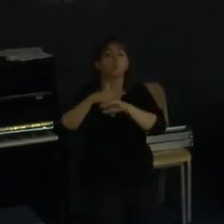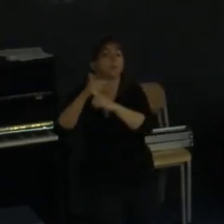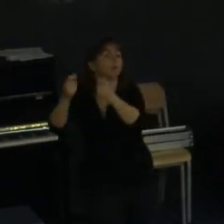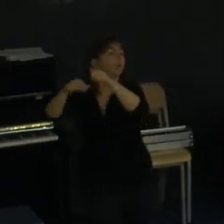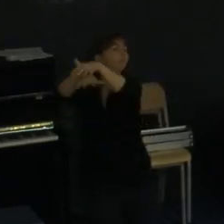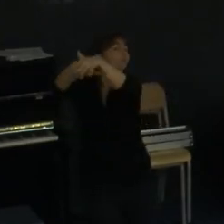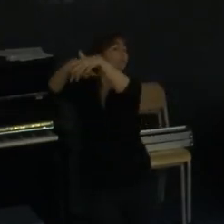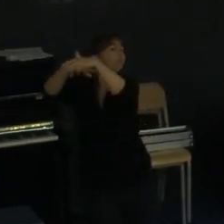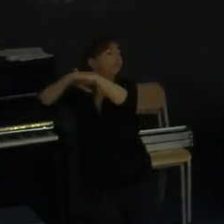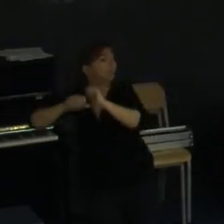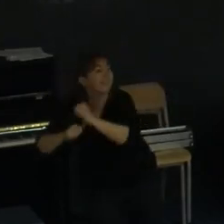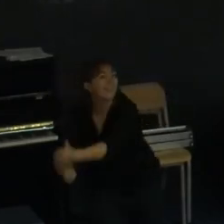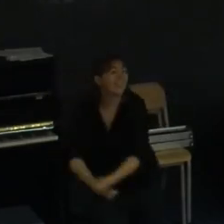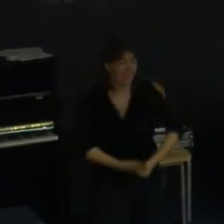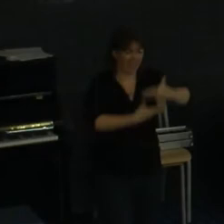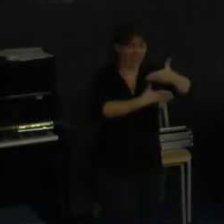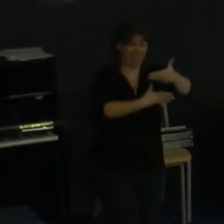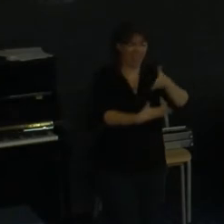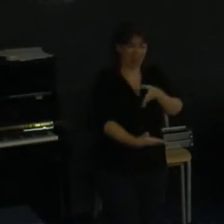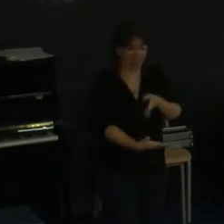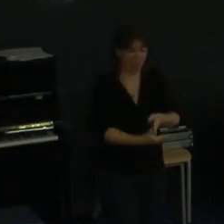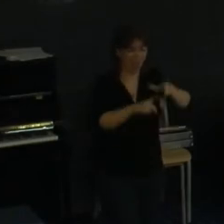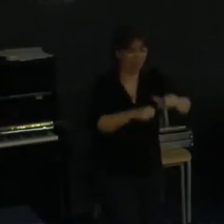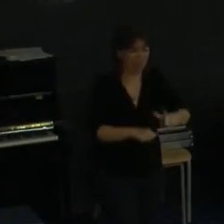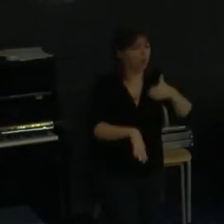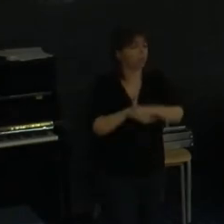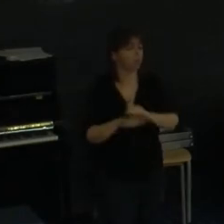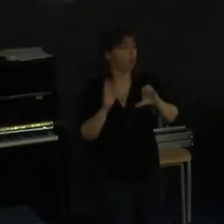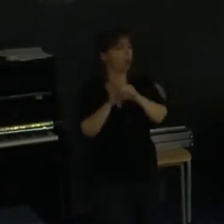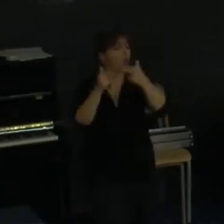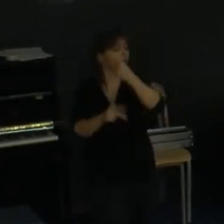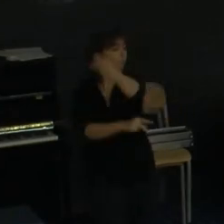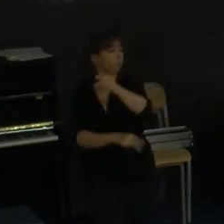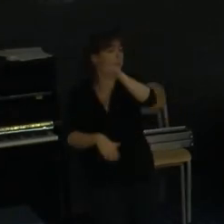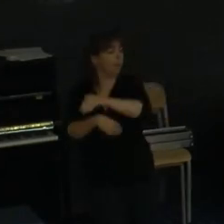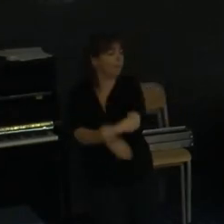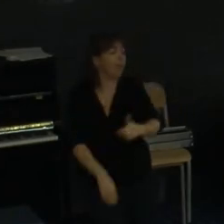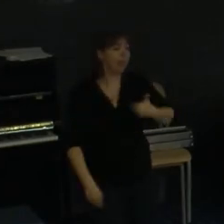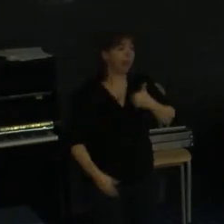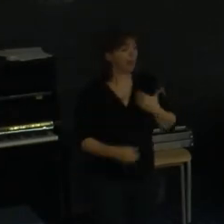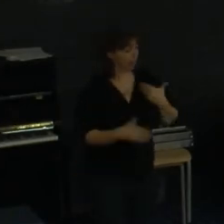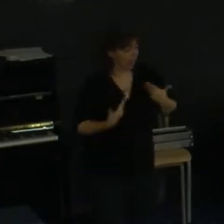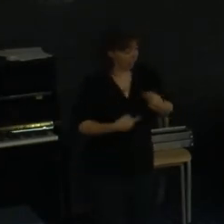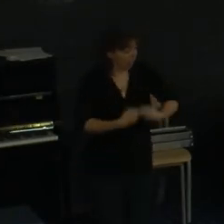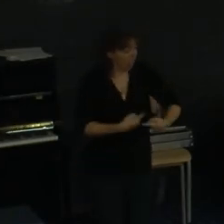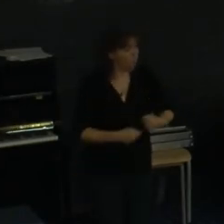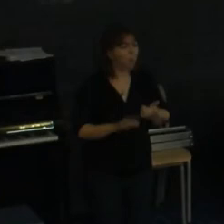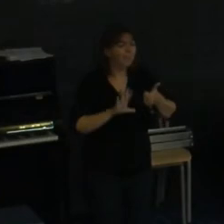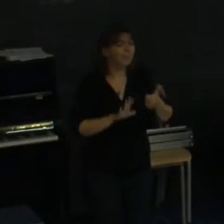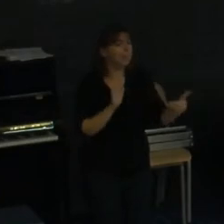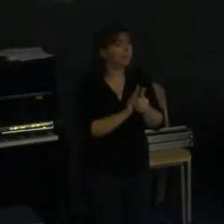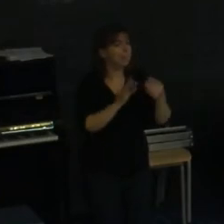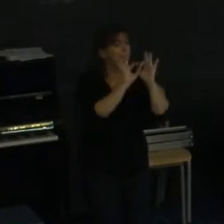ben, un, il y a des tests qui ne fonctionnent plus. Et deux, le code est un peu mal fait. Là, je suis en train de travailler sur un code qui fait 6000 lignes de code. Et il y a 3 à 4